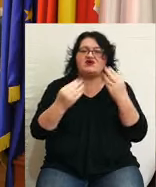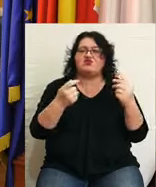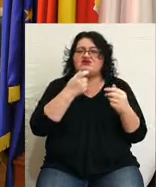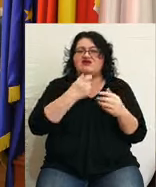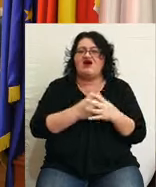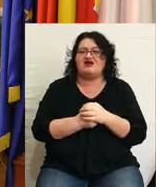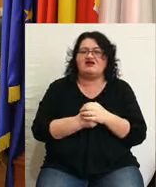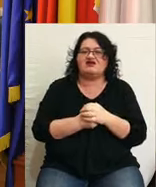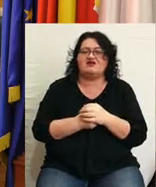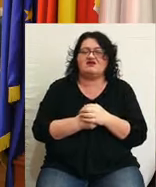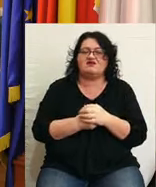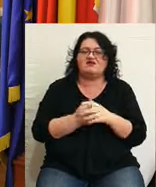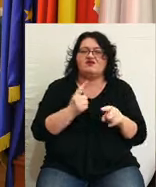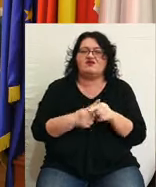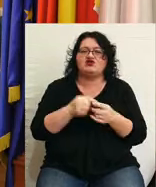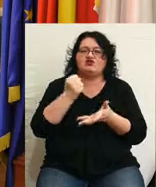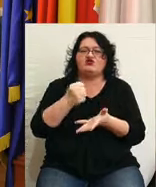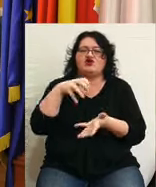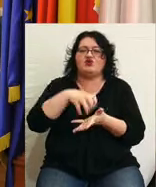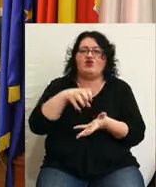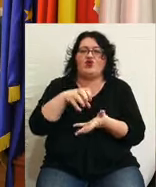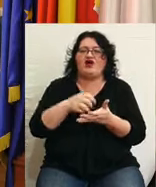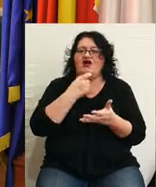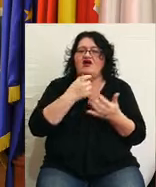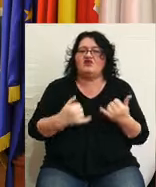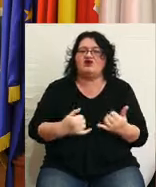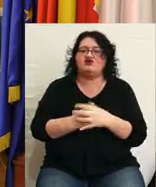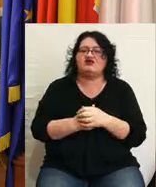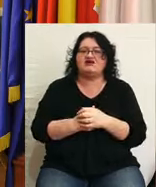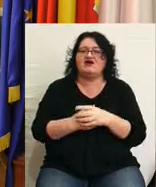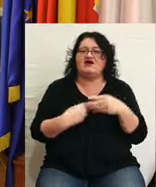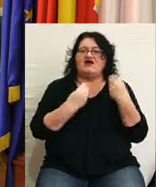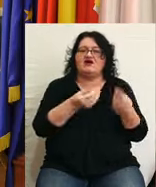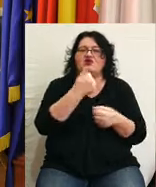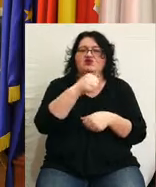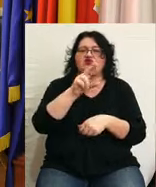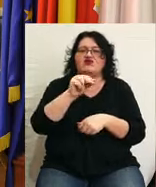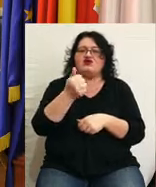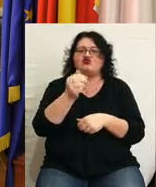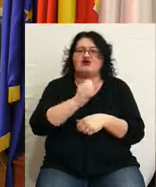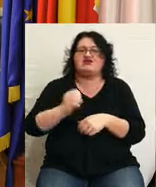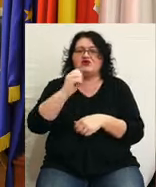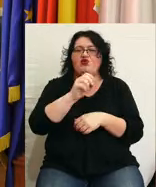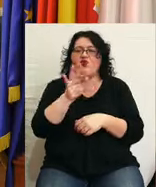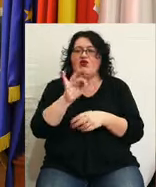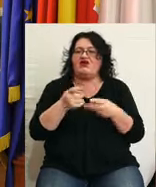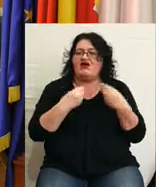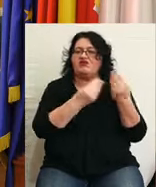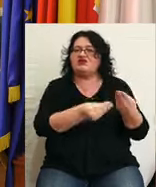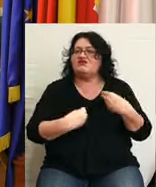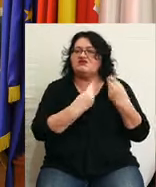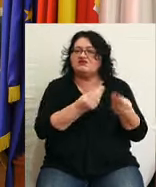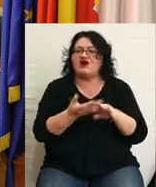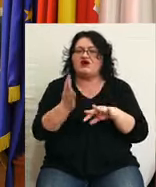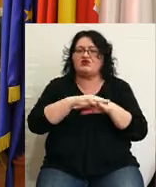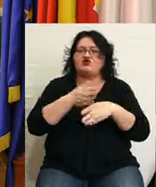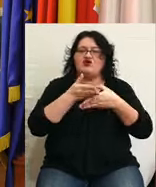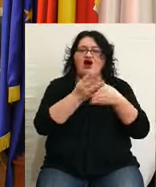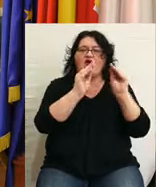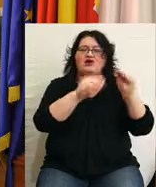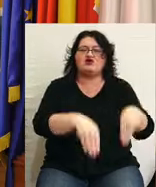zile. Și bugetul local, anul acesta am dat 136 de milioane către cold term, și am